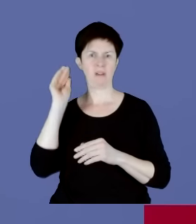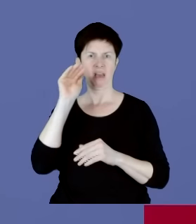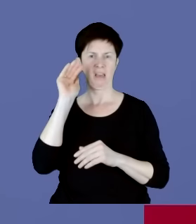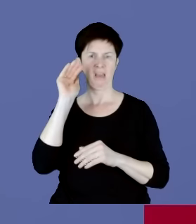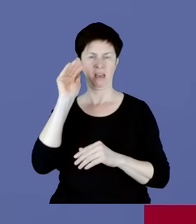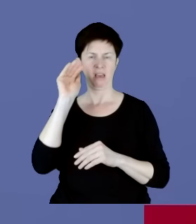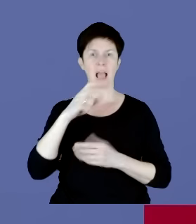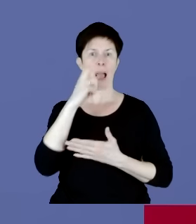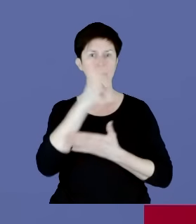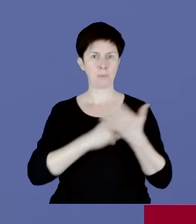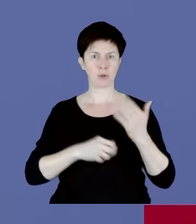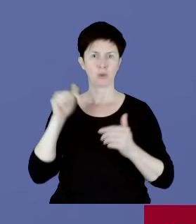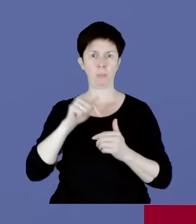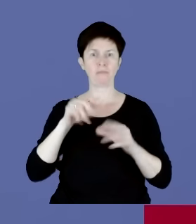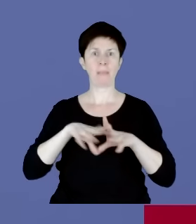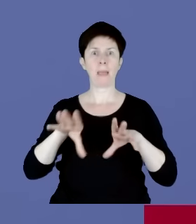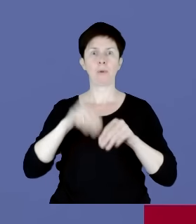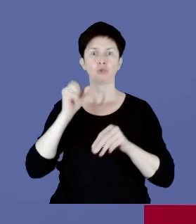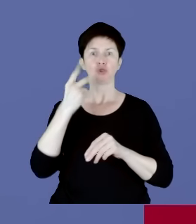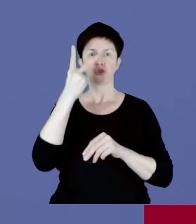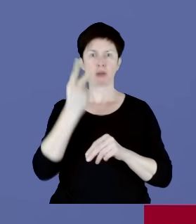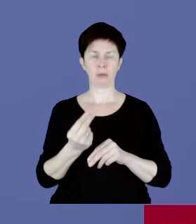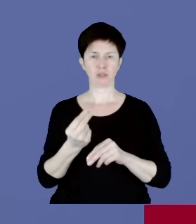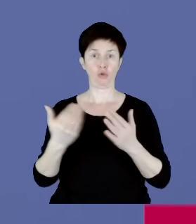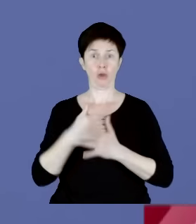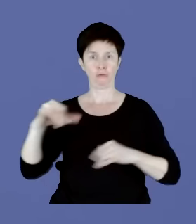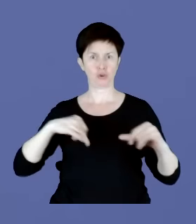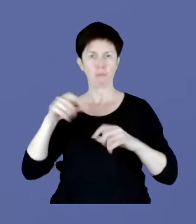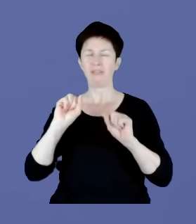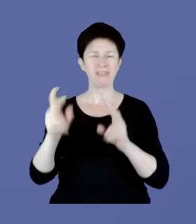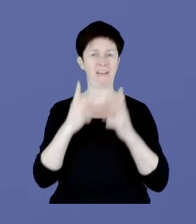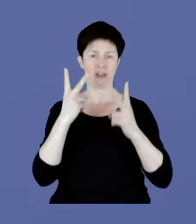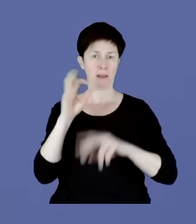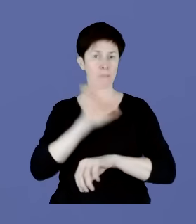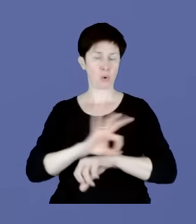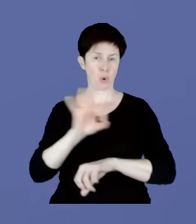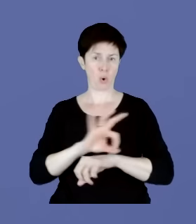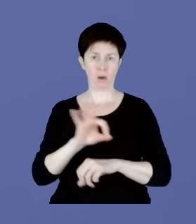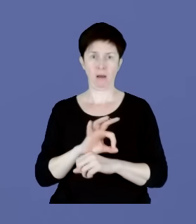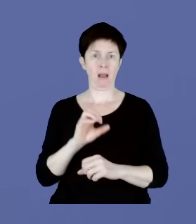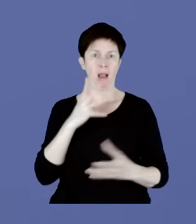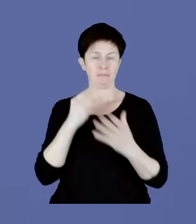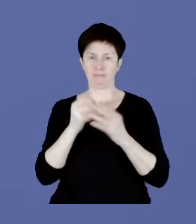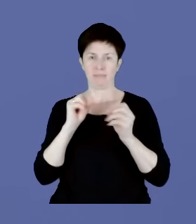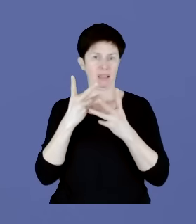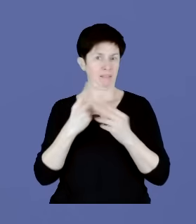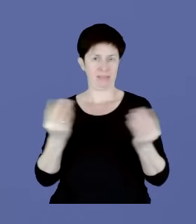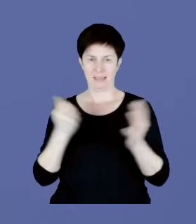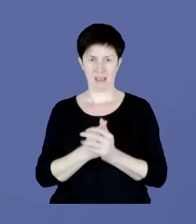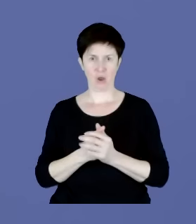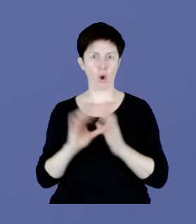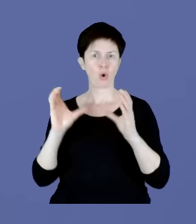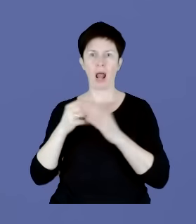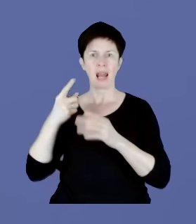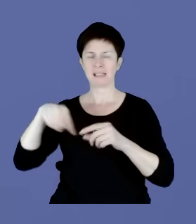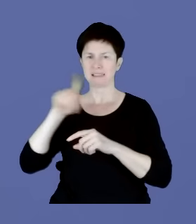pierwszych 3 miesięcy funkcjonowania nowego rządu takim najważniejszym projektem. Tak się nie stało. Koalicja nie potrafi się dogadać. PSL mówi jasno